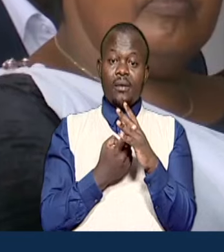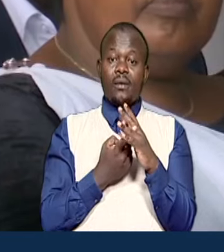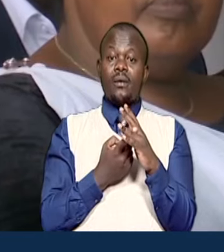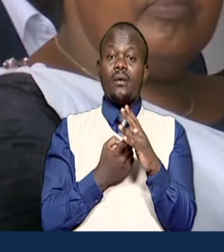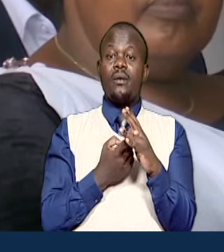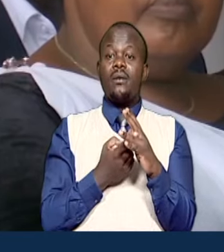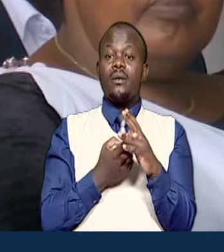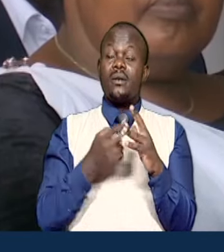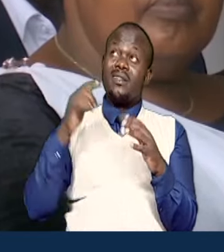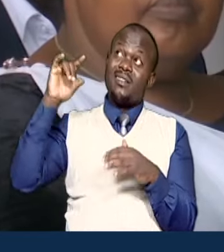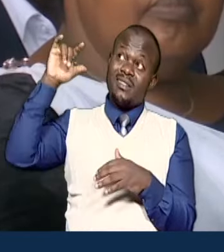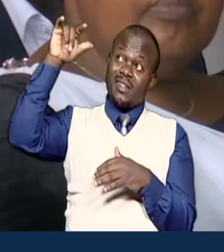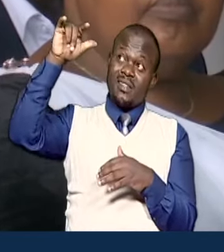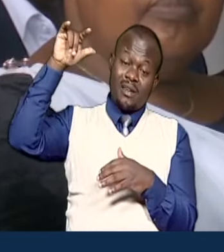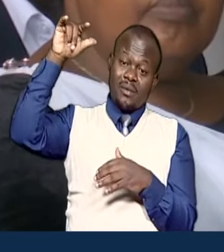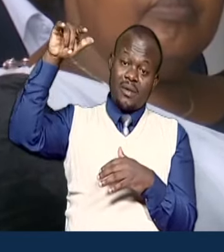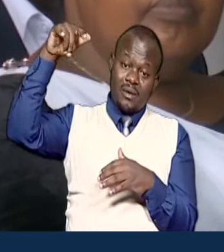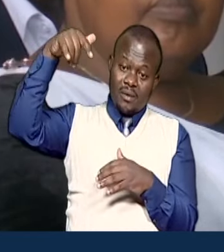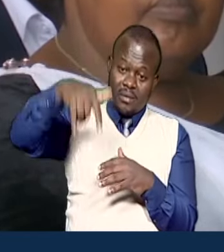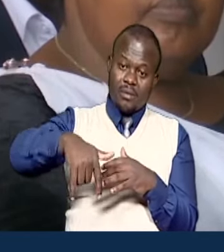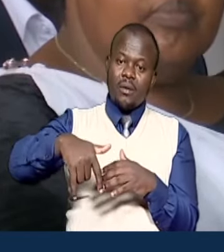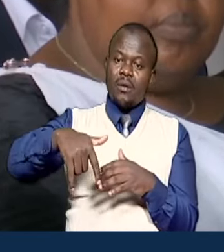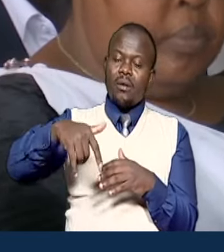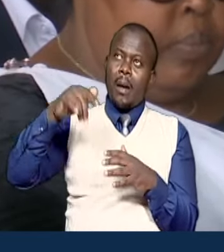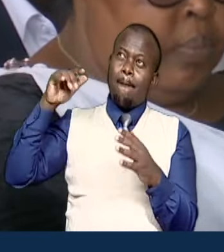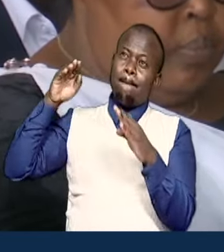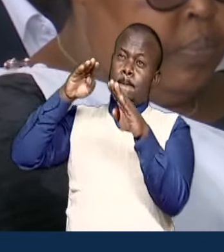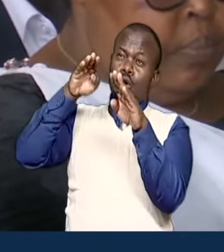ihanurwa ry'indege ya Habyarimana, bukeye bwaho